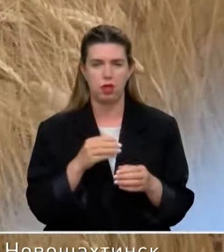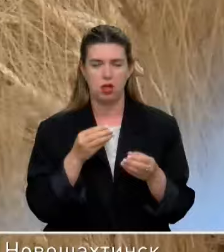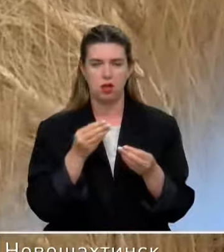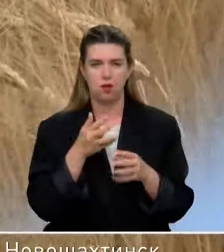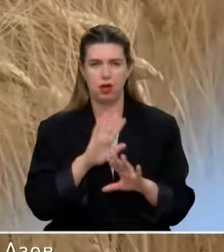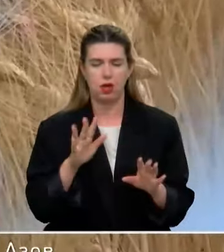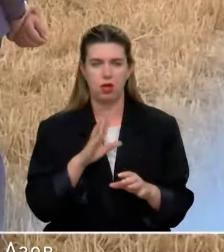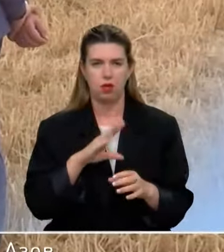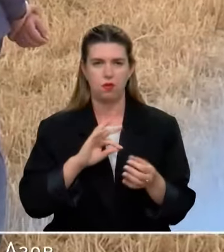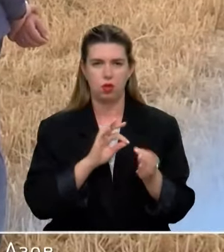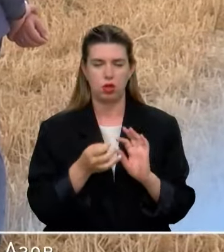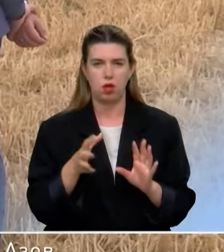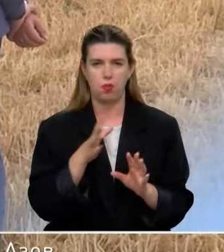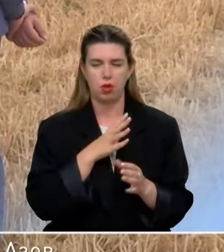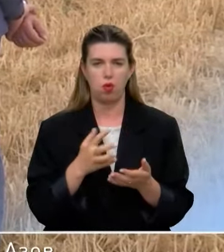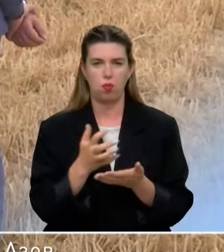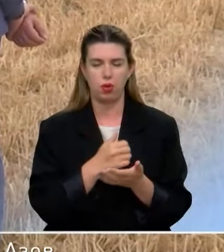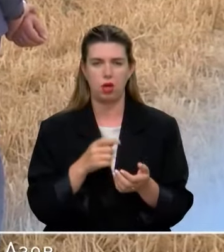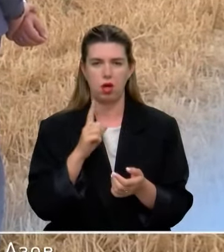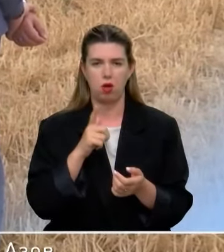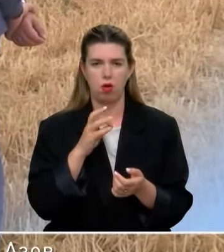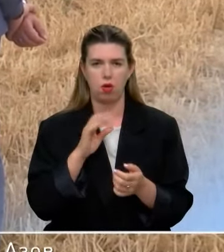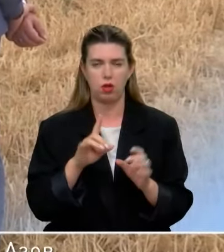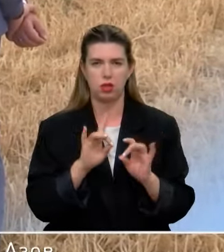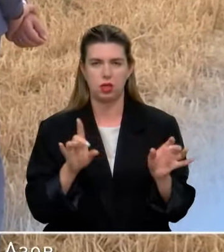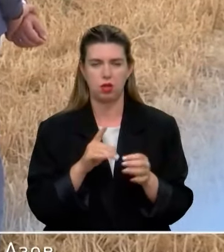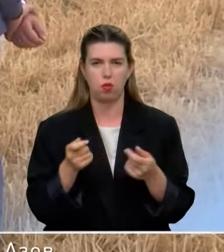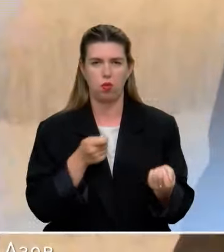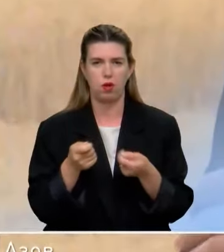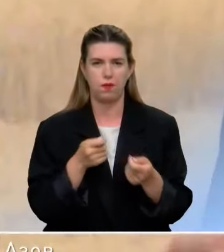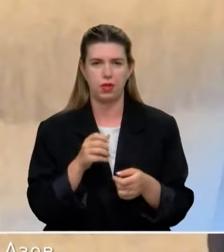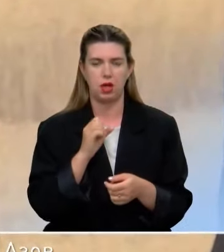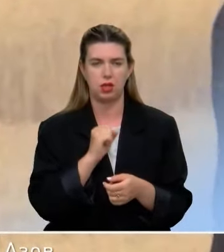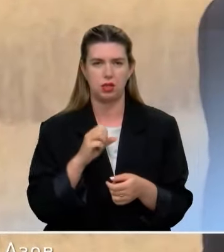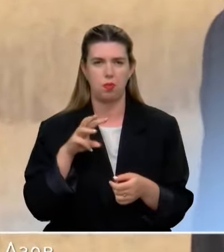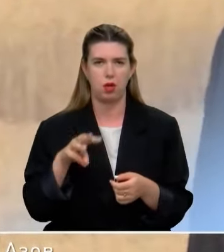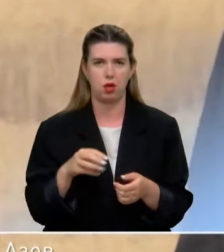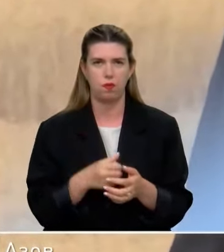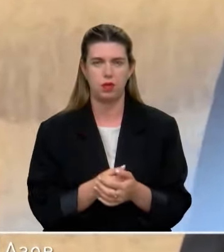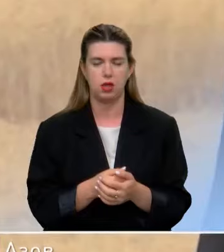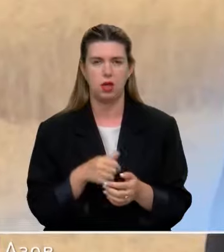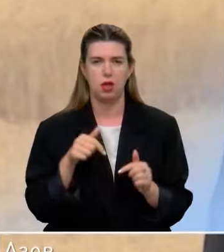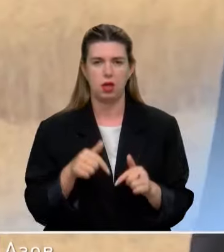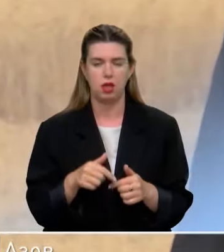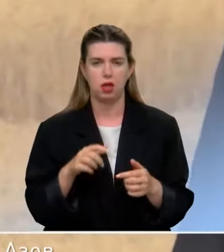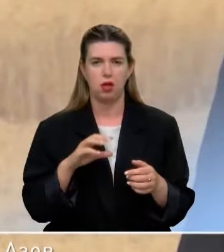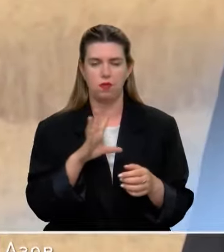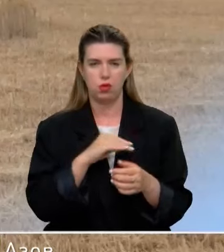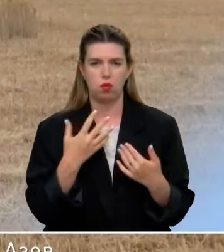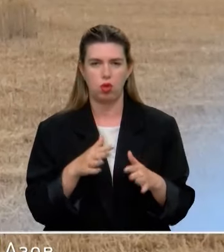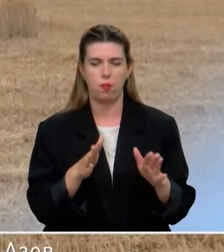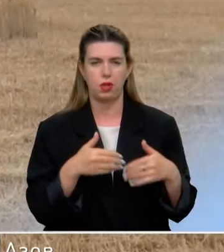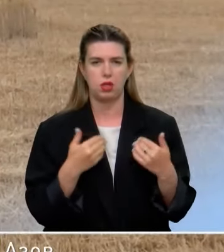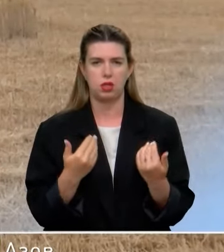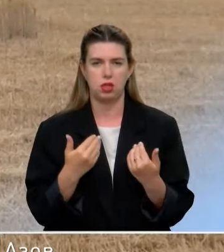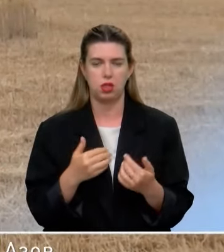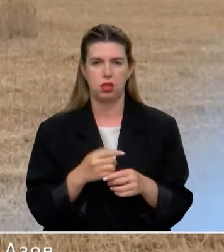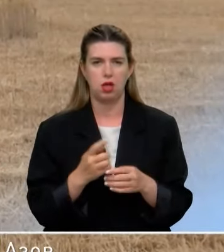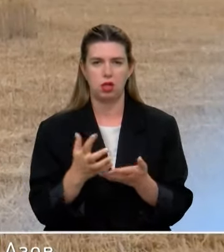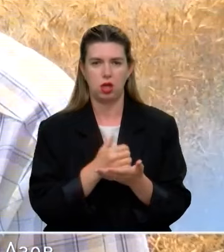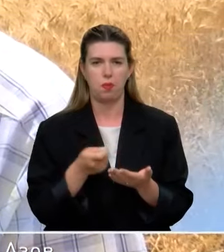повлияли сложнее всего прошла уборка гороха рассказывает руководитель Александр Михайловский но этот рубеж позади сейчас идёт